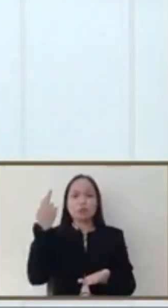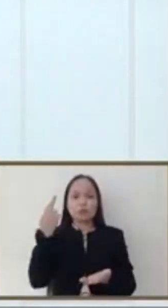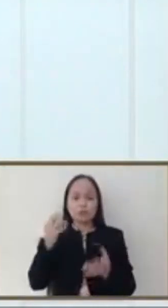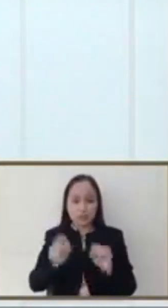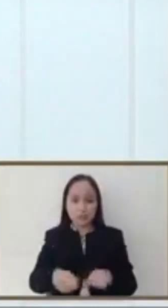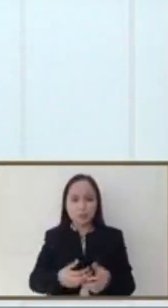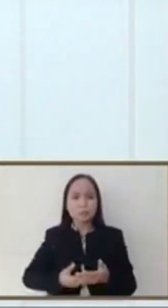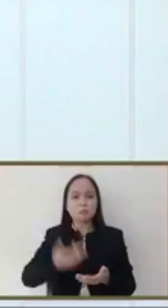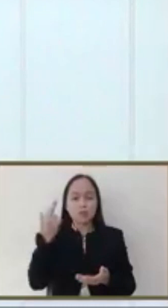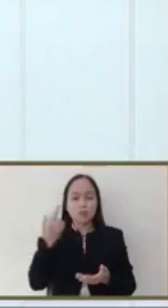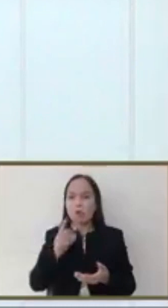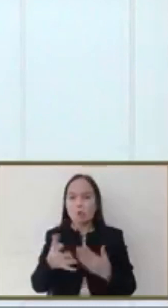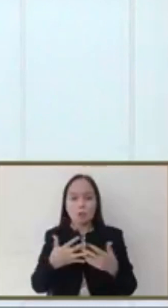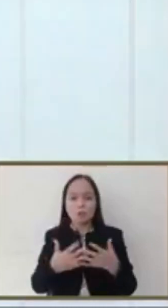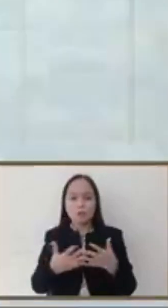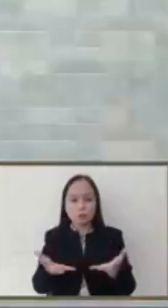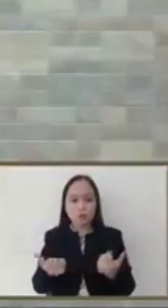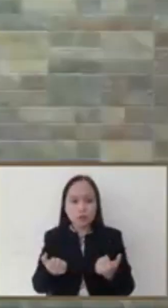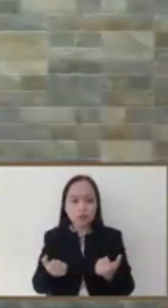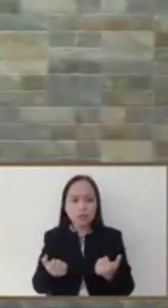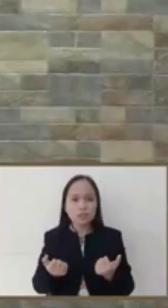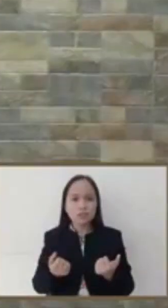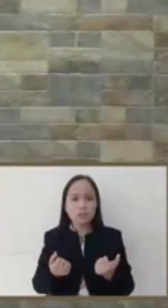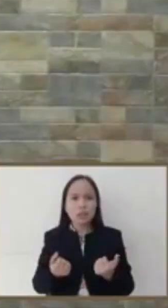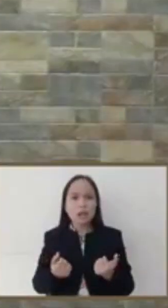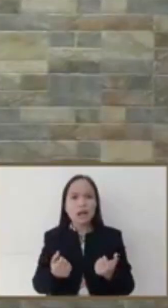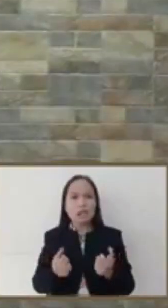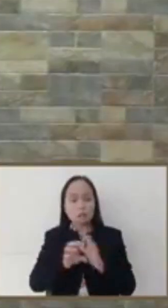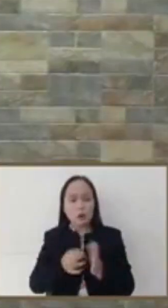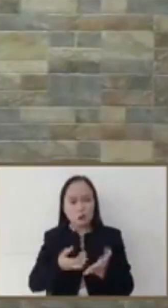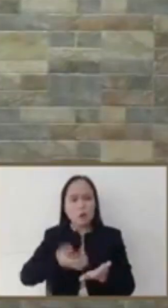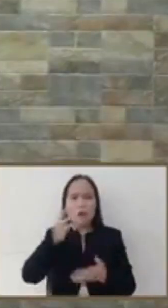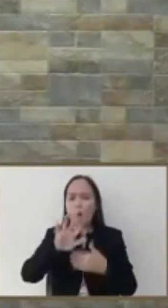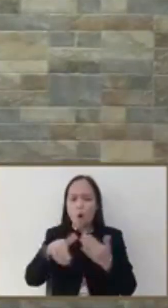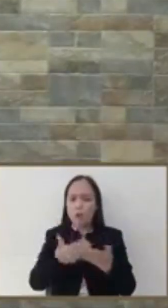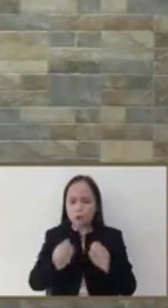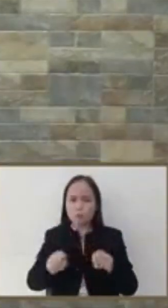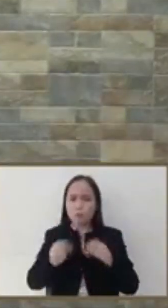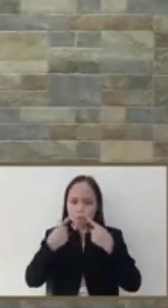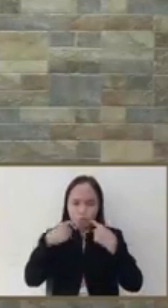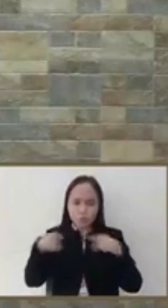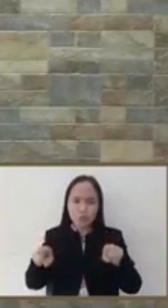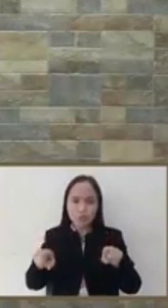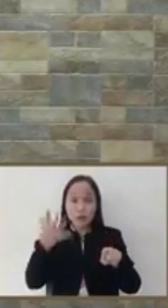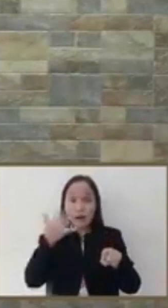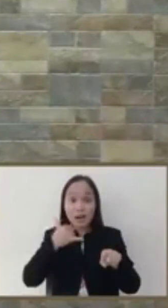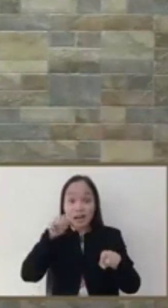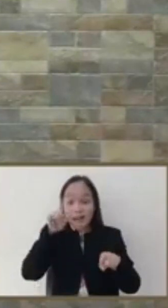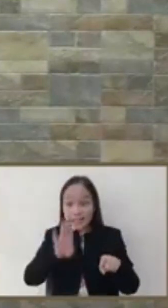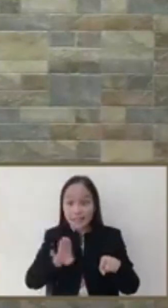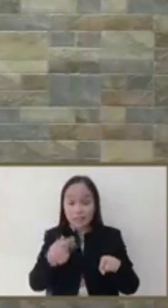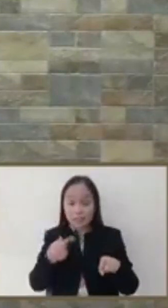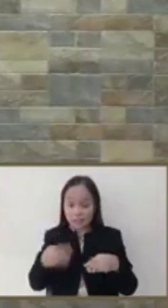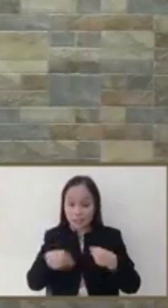Pagdating sa gusto nating mangyari, pagdating sa material na bagay, pagdating sa kayamanan, pwede po tayo mag-abound. Bakit? God is giving us the